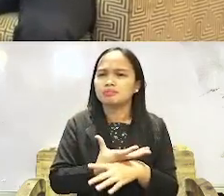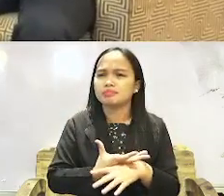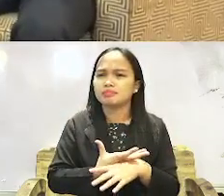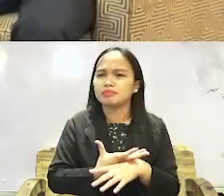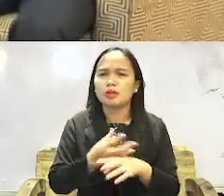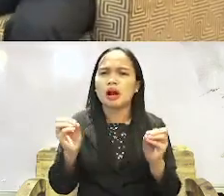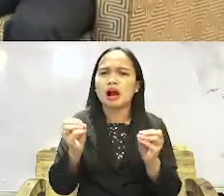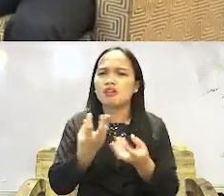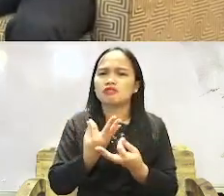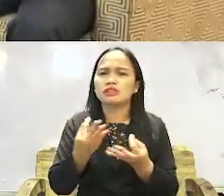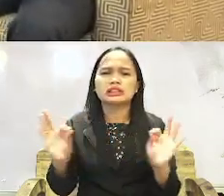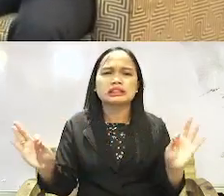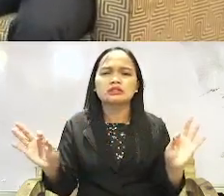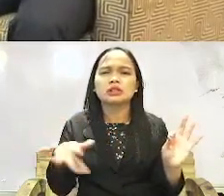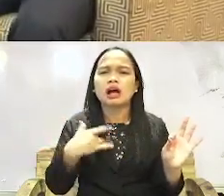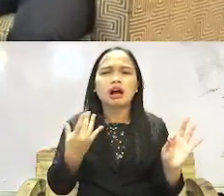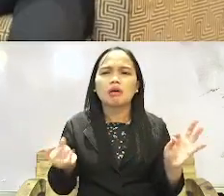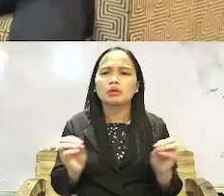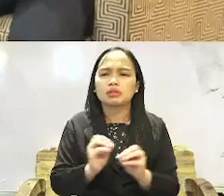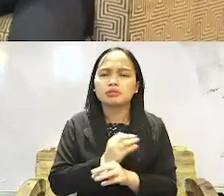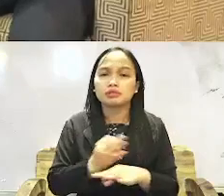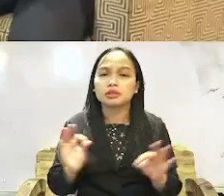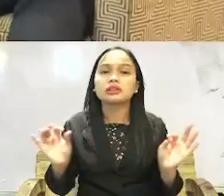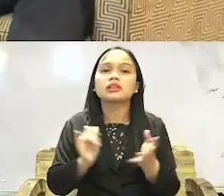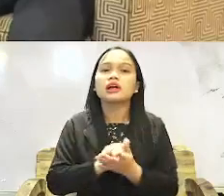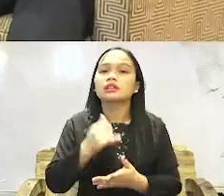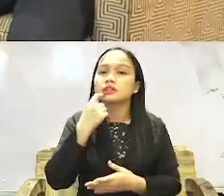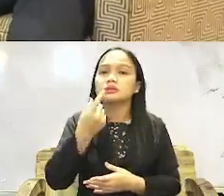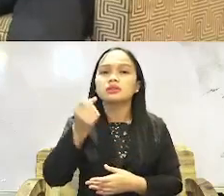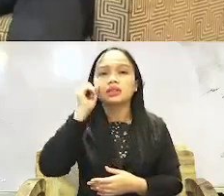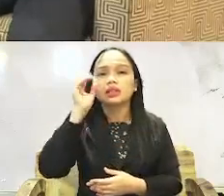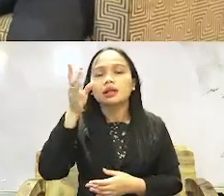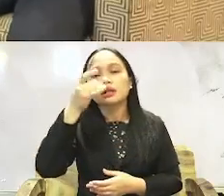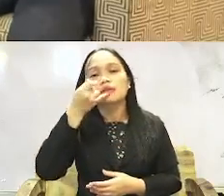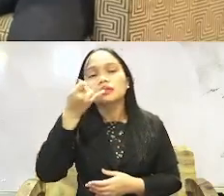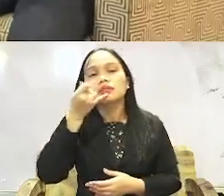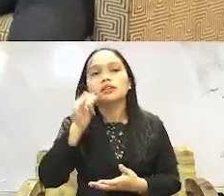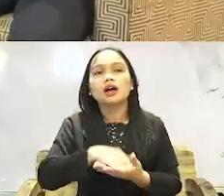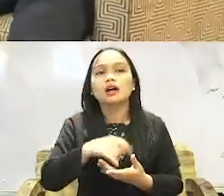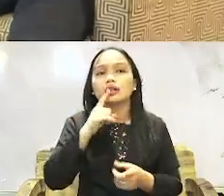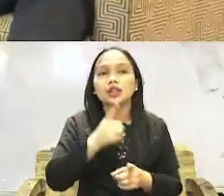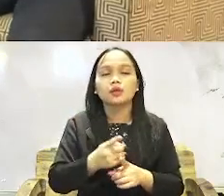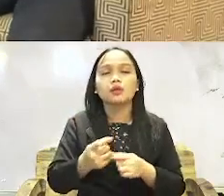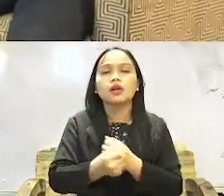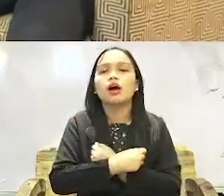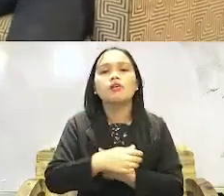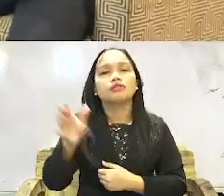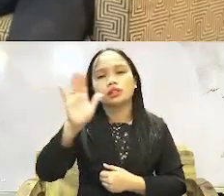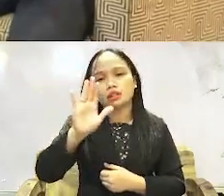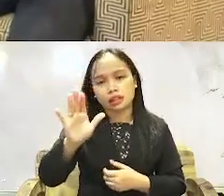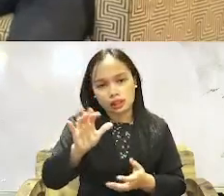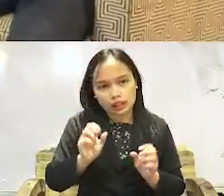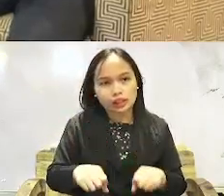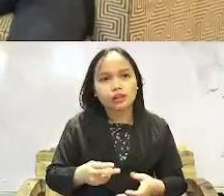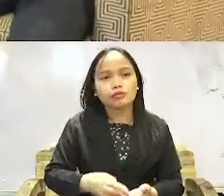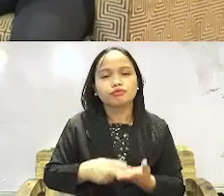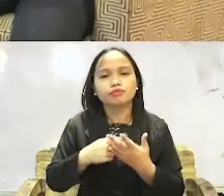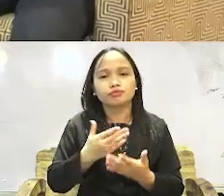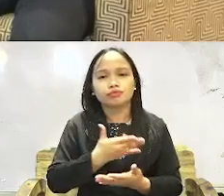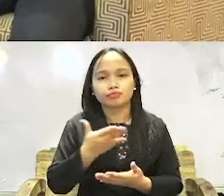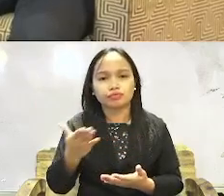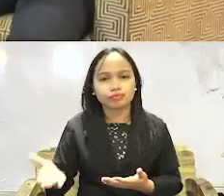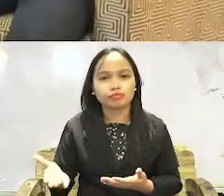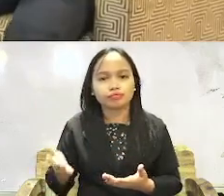Yeah. Samantalang maliwanag yung sinasabi ni Sergio kanina that the true love will lift you up.